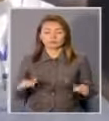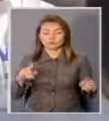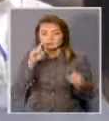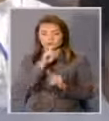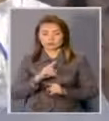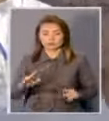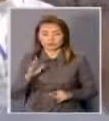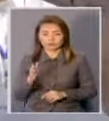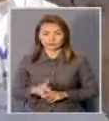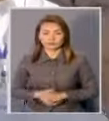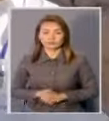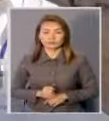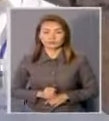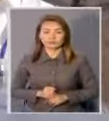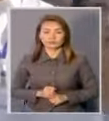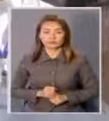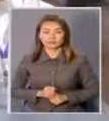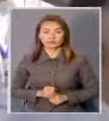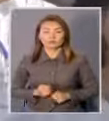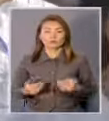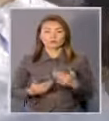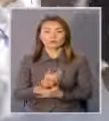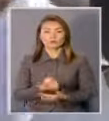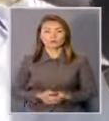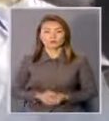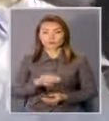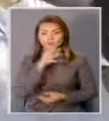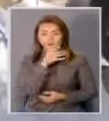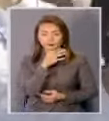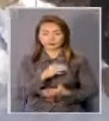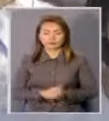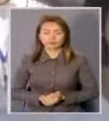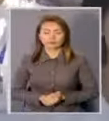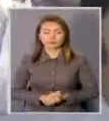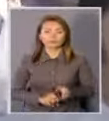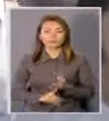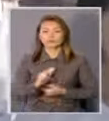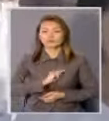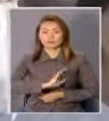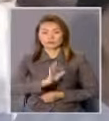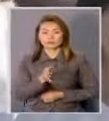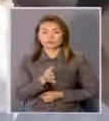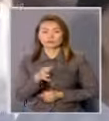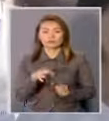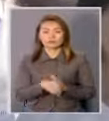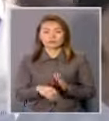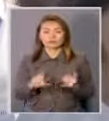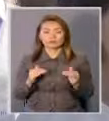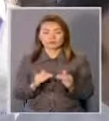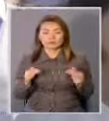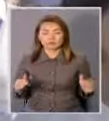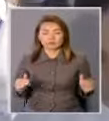күн. Осы күнмен жаңа бір кезең бастау алады. Соның ішінде мынау